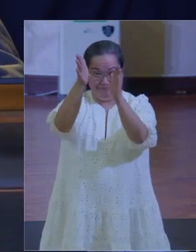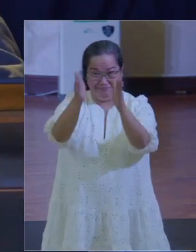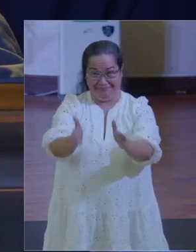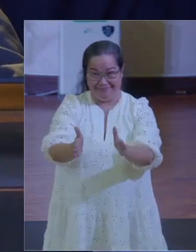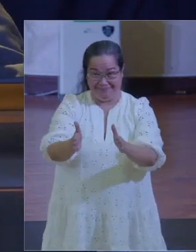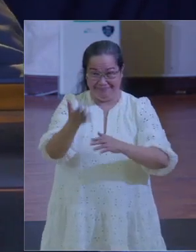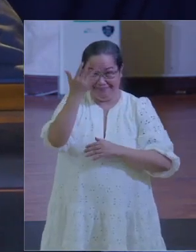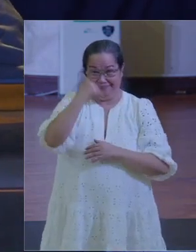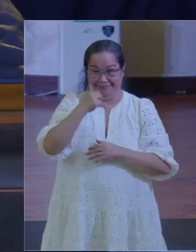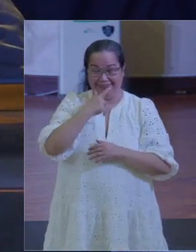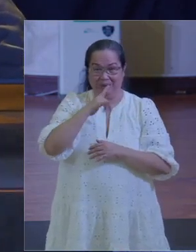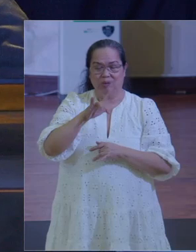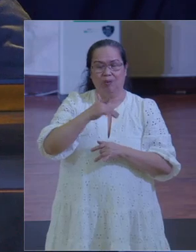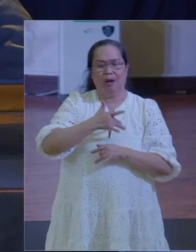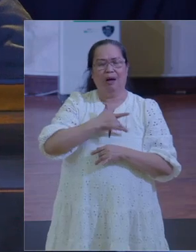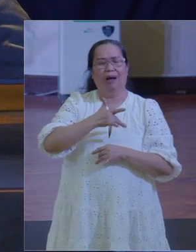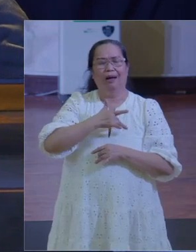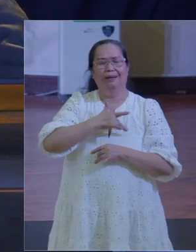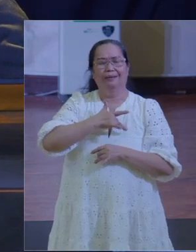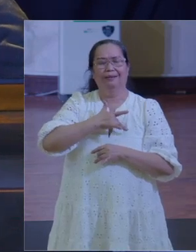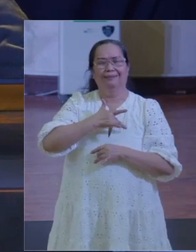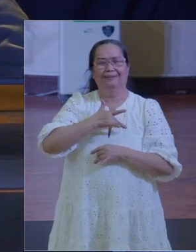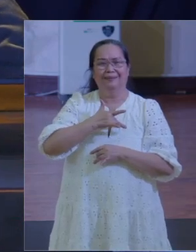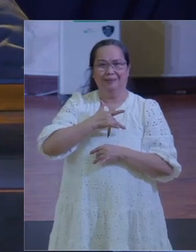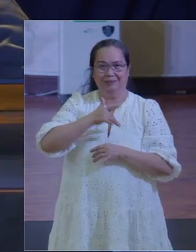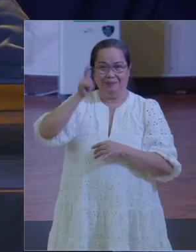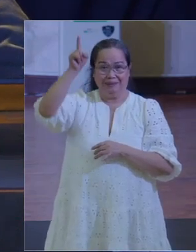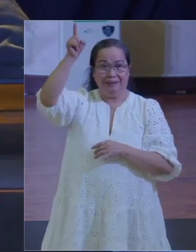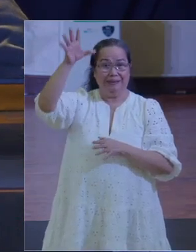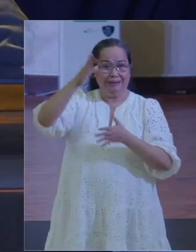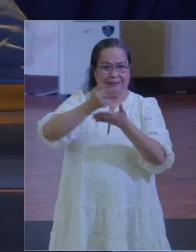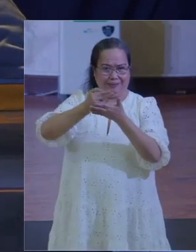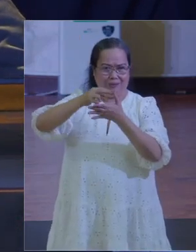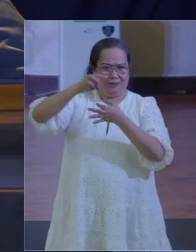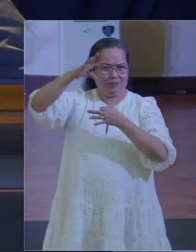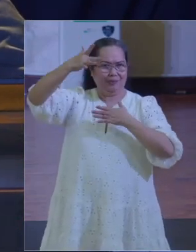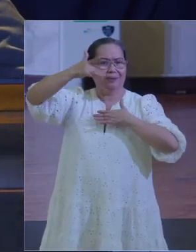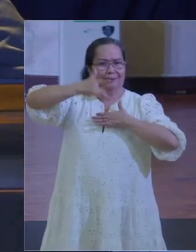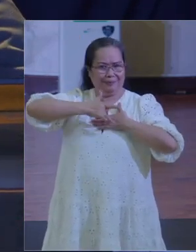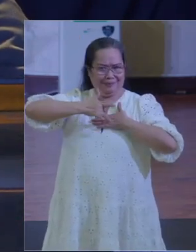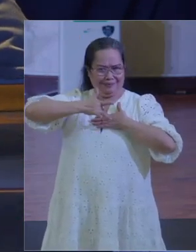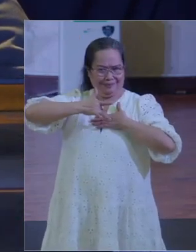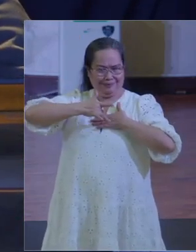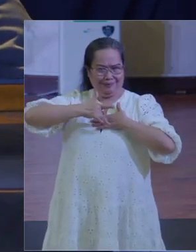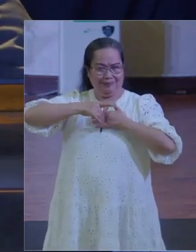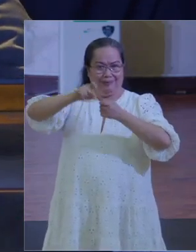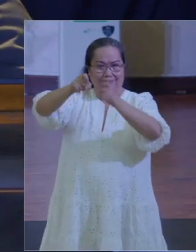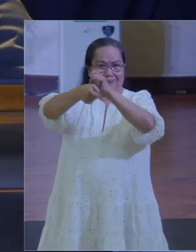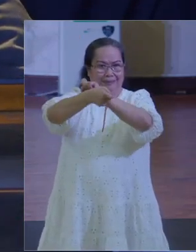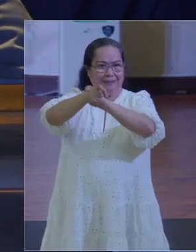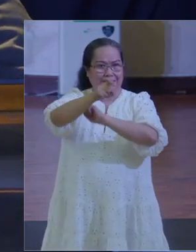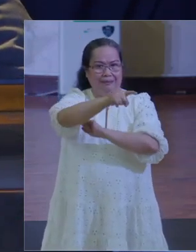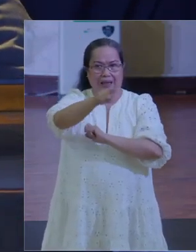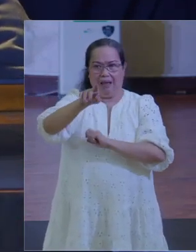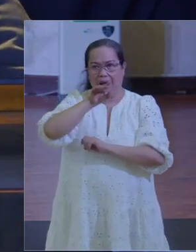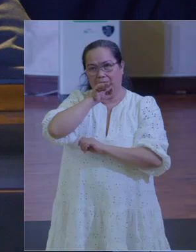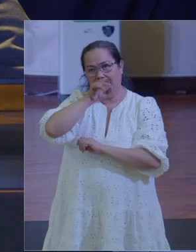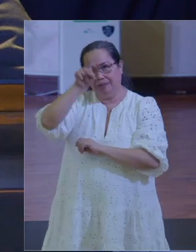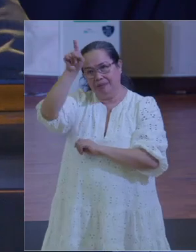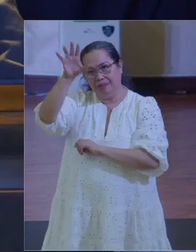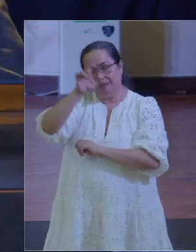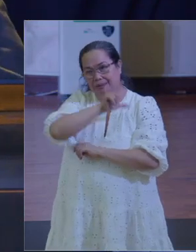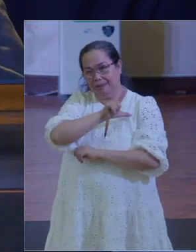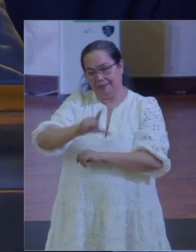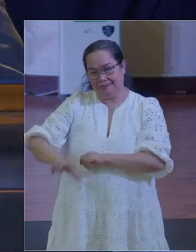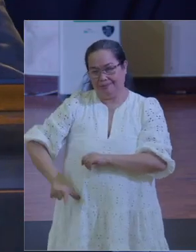Kasi babagabagin ka ng Espiritu Santo, plus papaluin ka ng Panginoon kung ikaw ay anak ng Diyos.